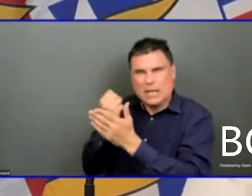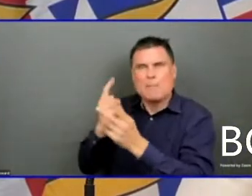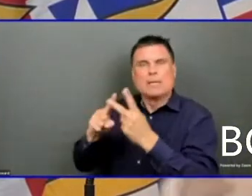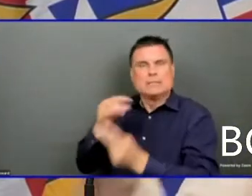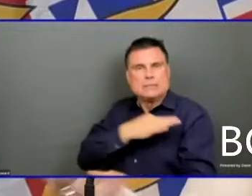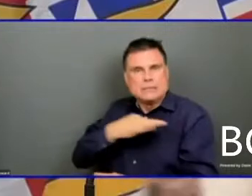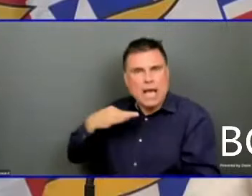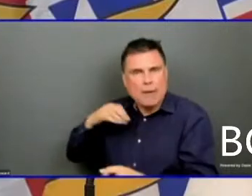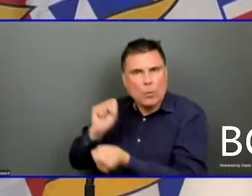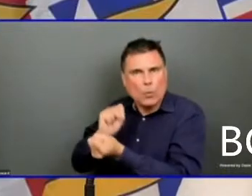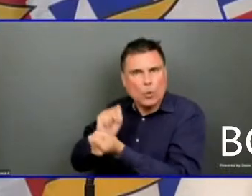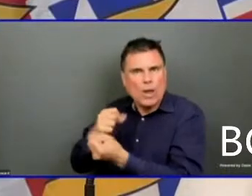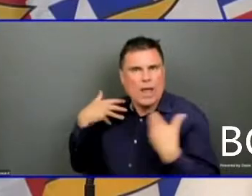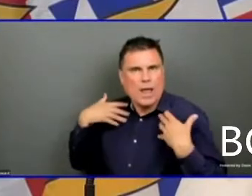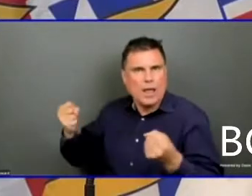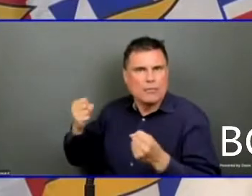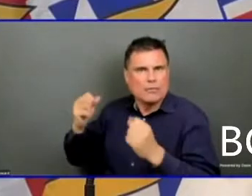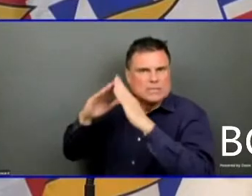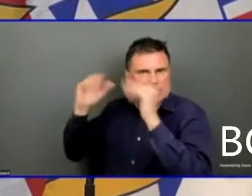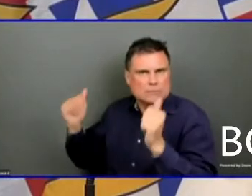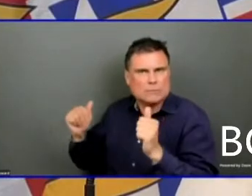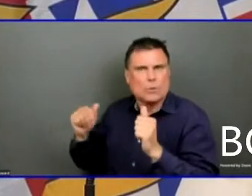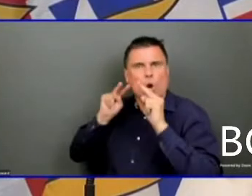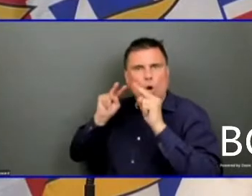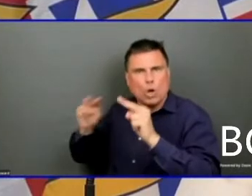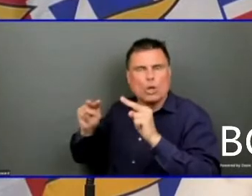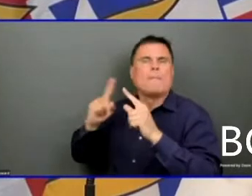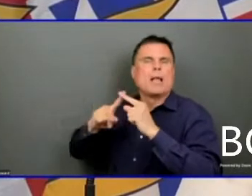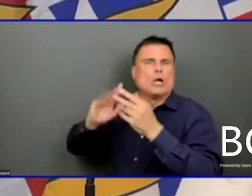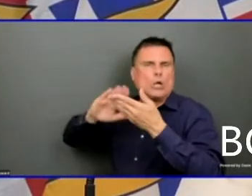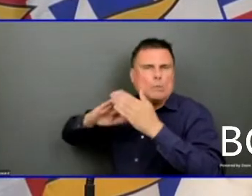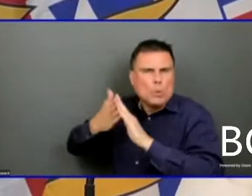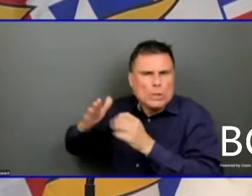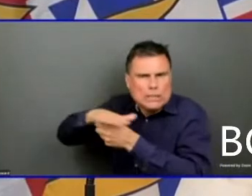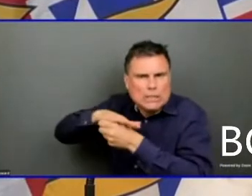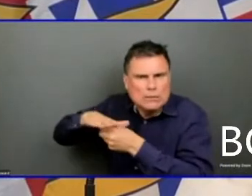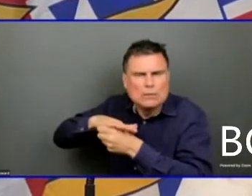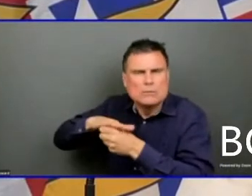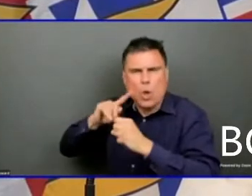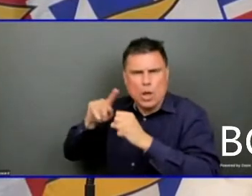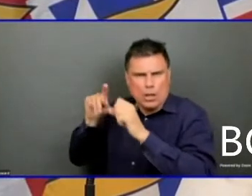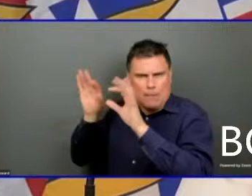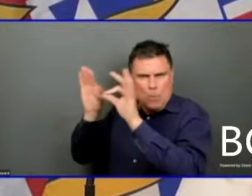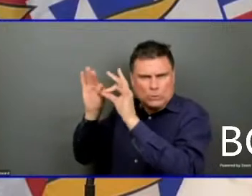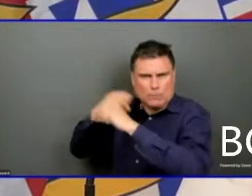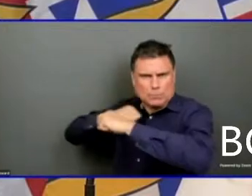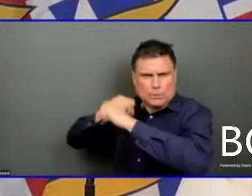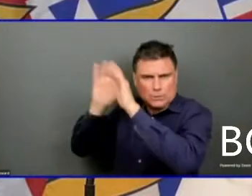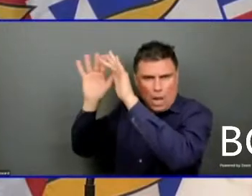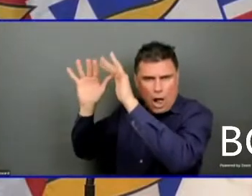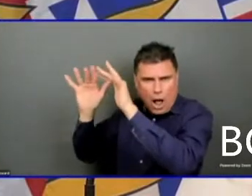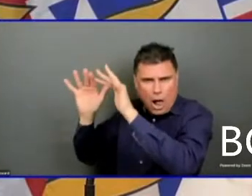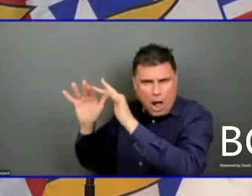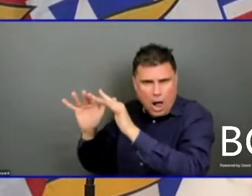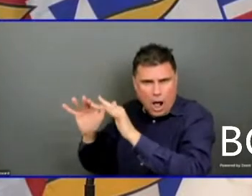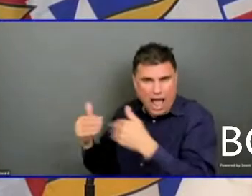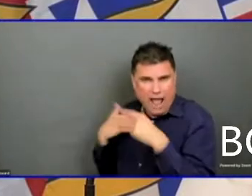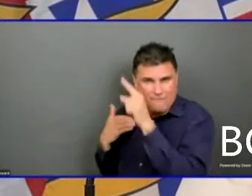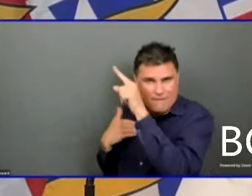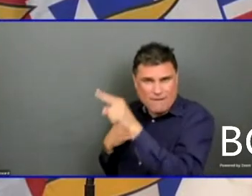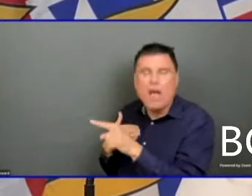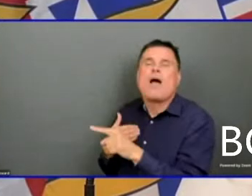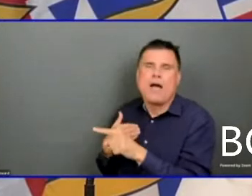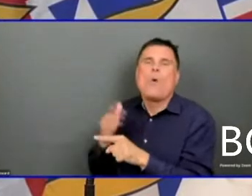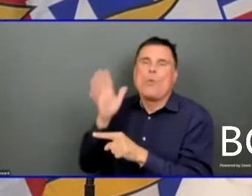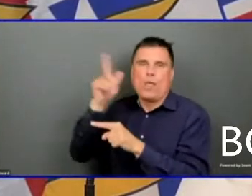起来，包括还有其他的国家，还有环球都能够打了。那么这样的话